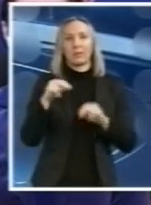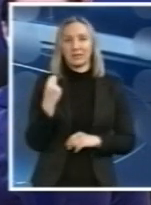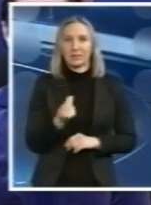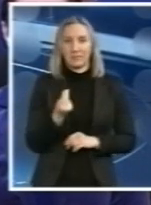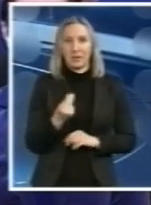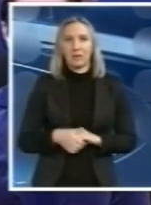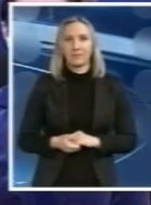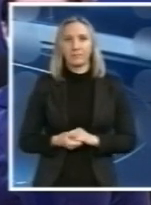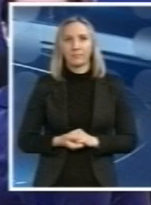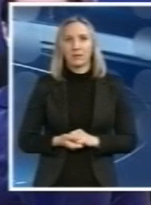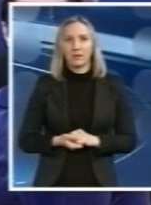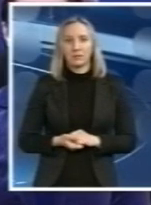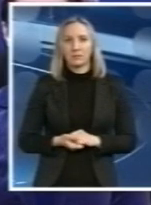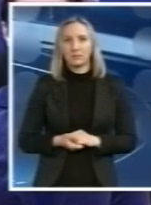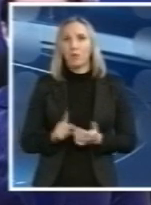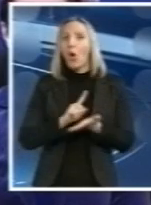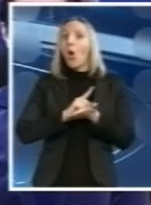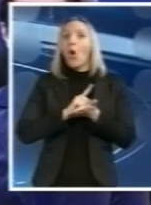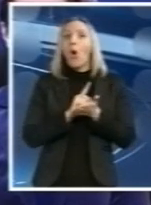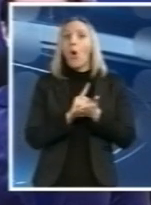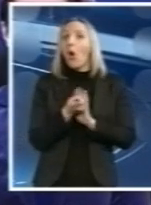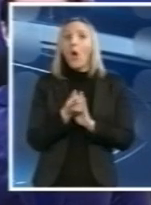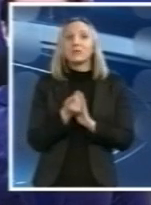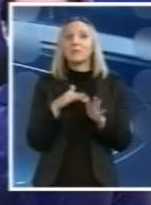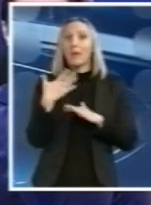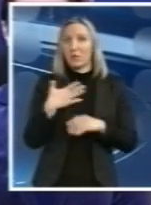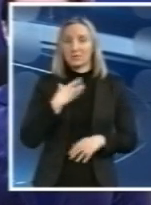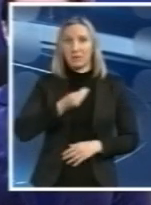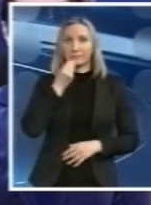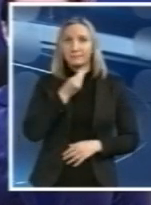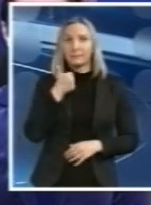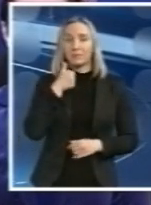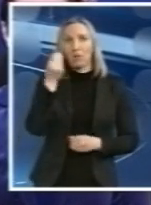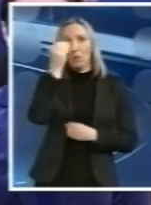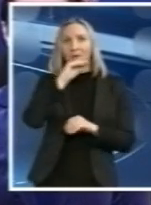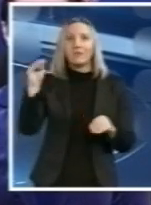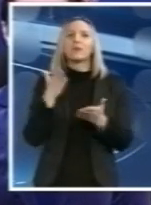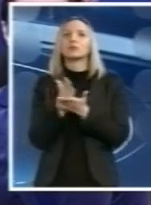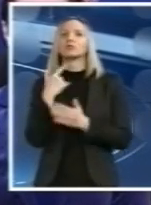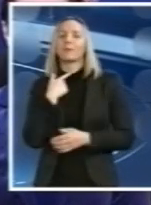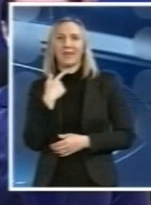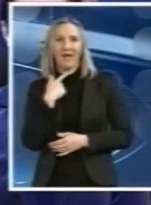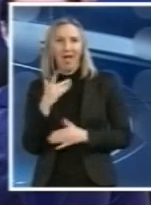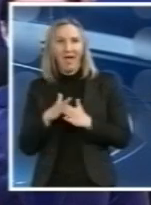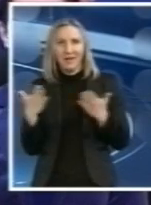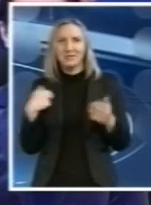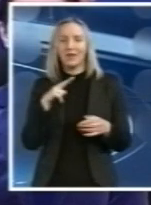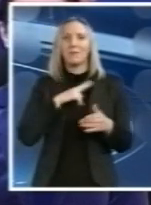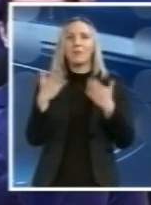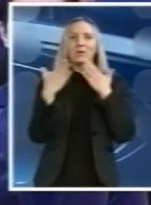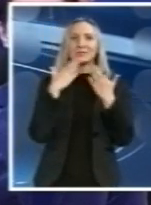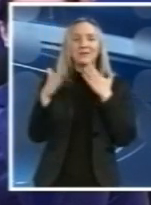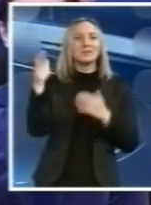Srbije. Odmah posle našeg obraćanja i objavljivanja u službenom glasniku imamo sednicu